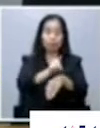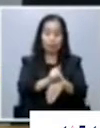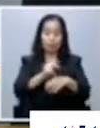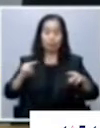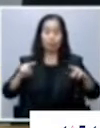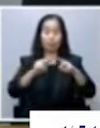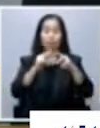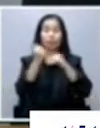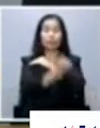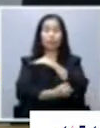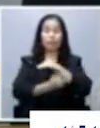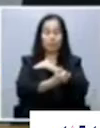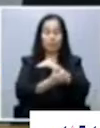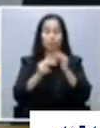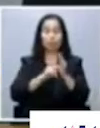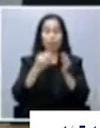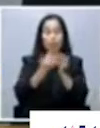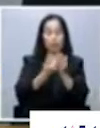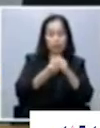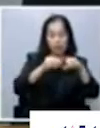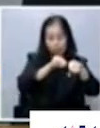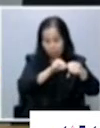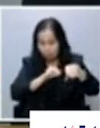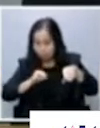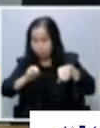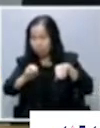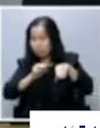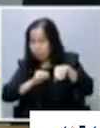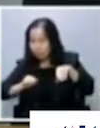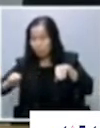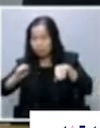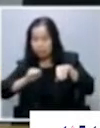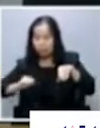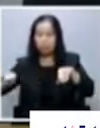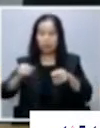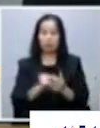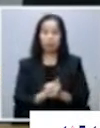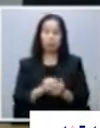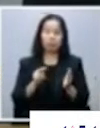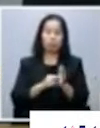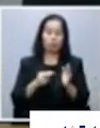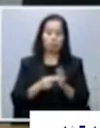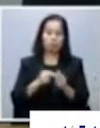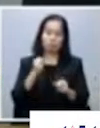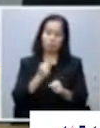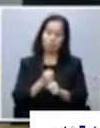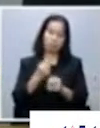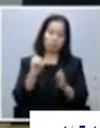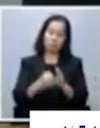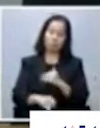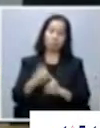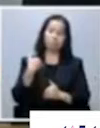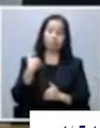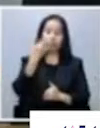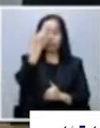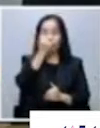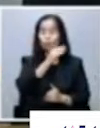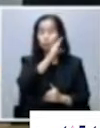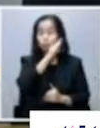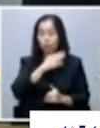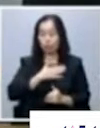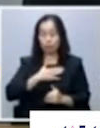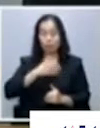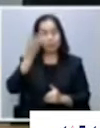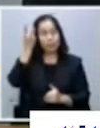ทศนั้นการโยกงบประมาณไปยังส่วนงานอื่นๆการบิดผันงบประมาณเป็นต้นว่าเราอาจจะให้ความสัมพันธ์ส